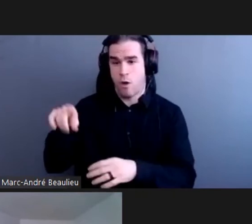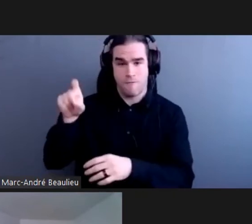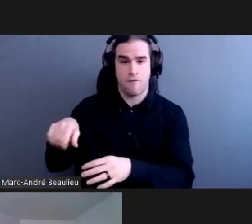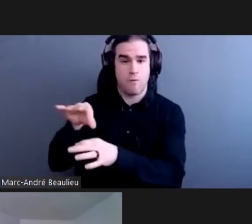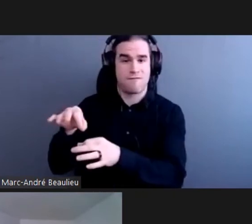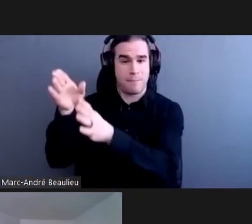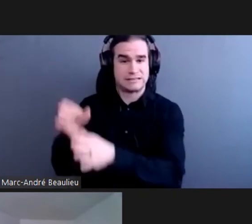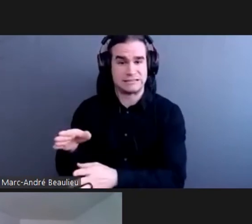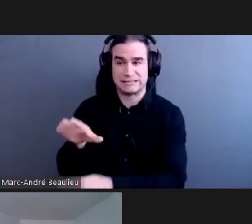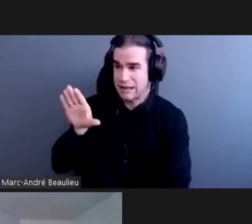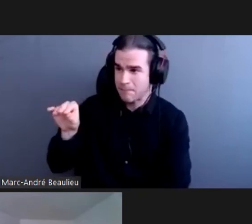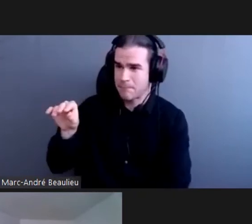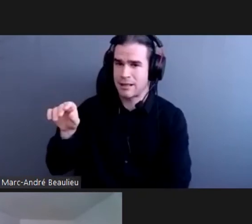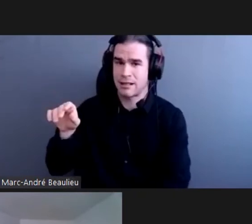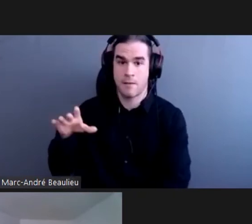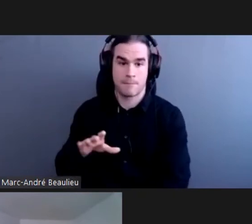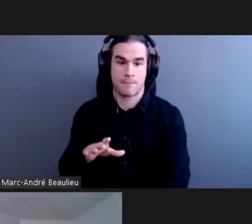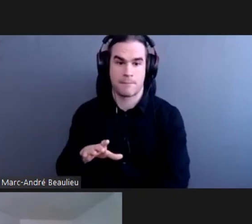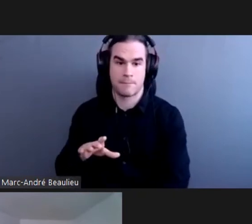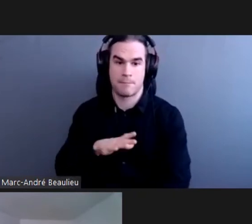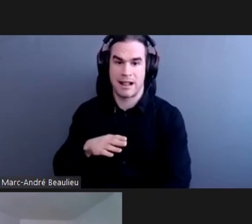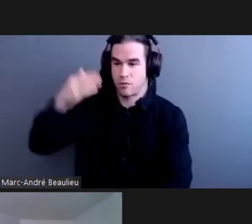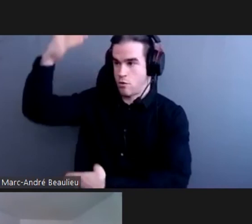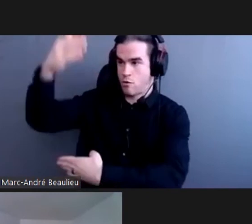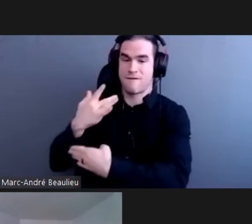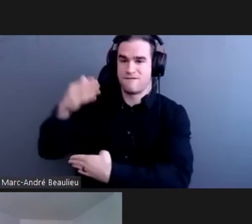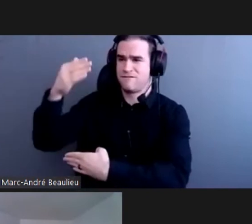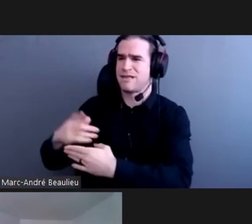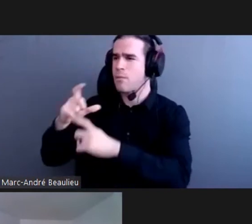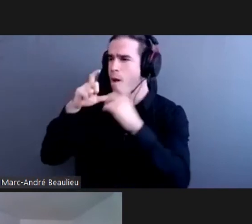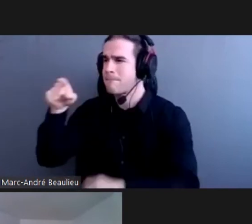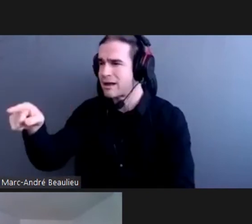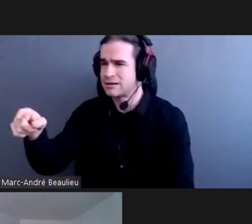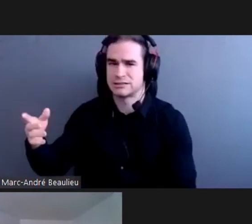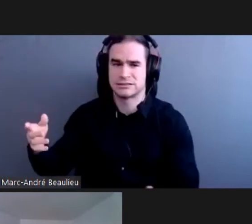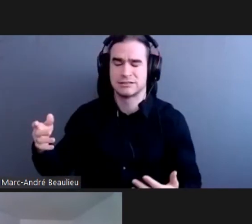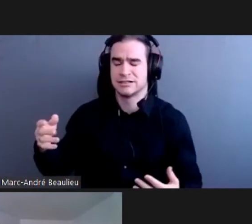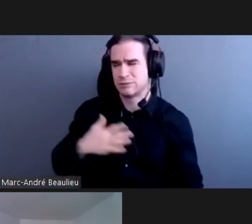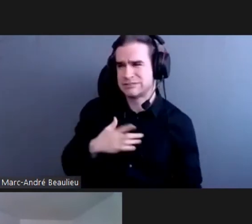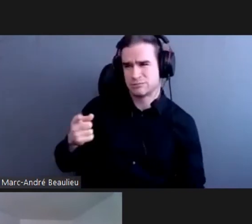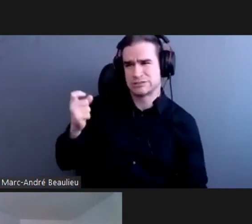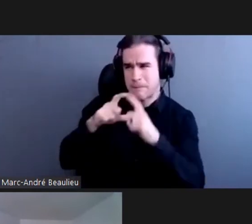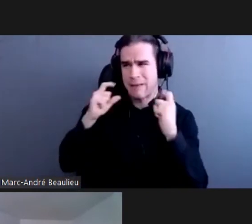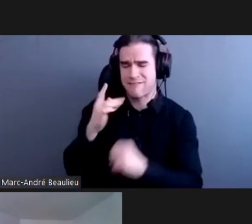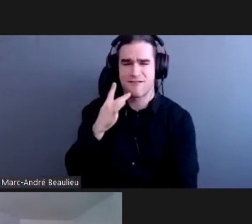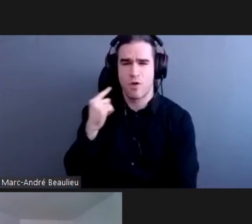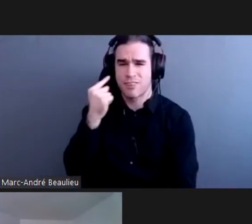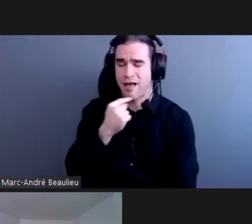avait un masque derrière un plexiglas. Alors, je lui dis, si vous avez un masque avec une